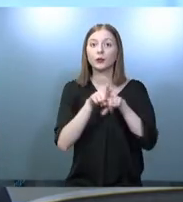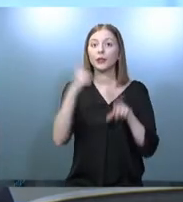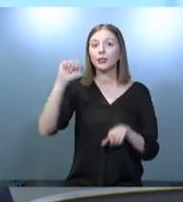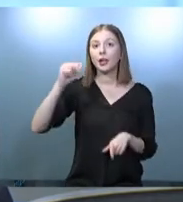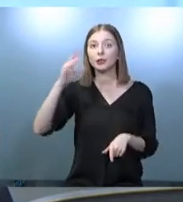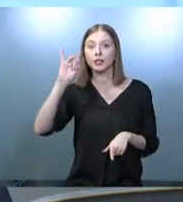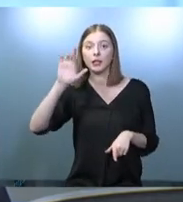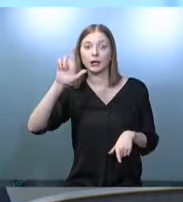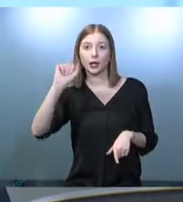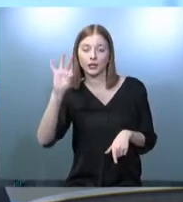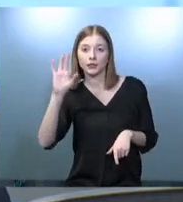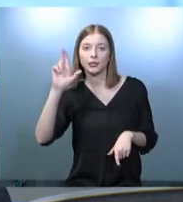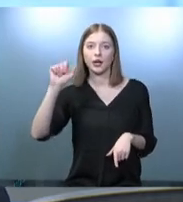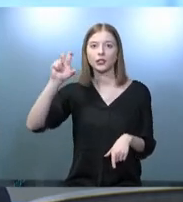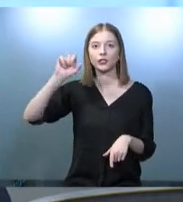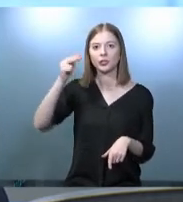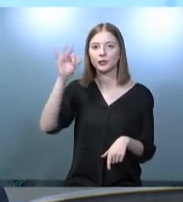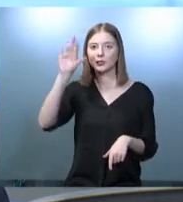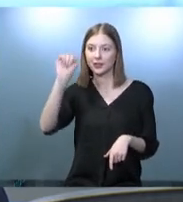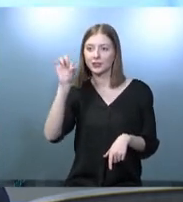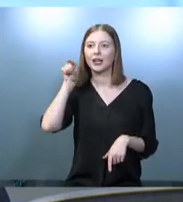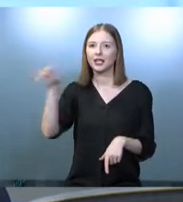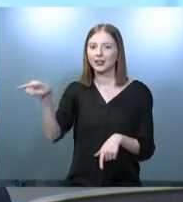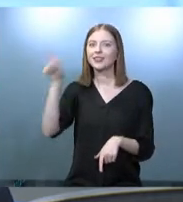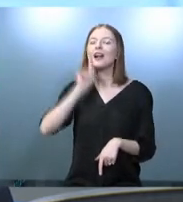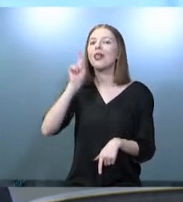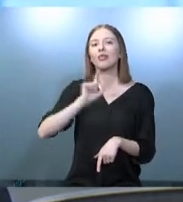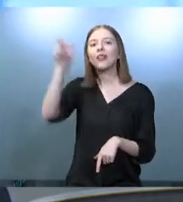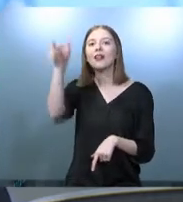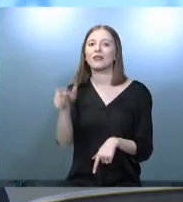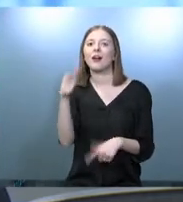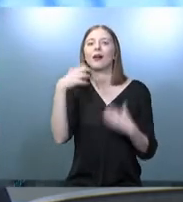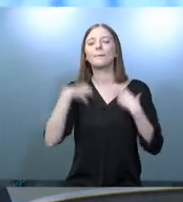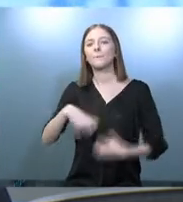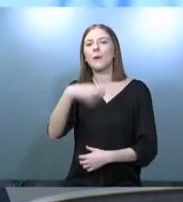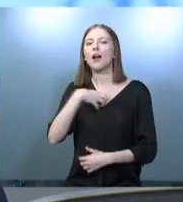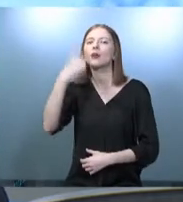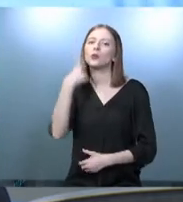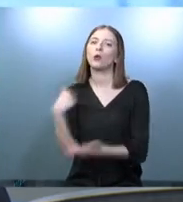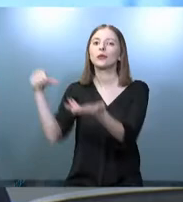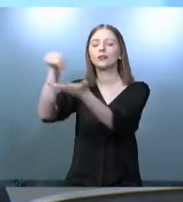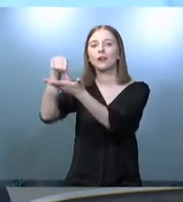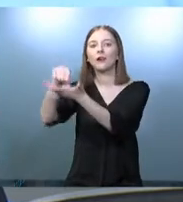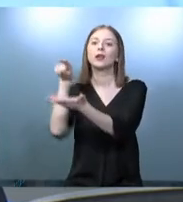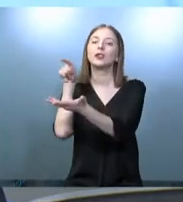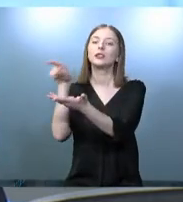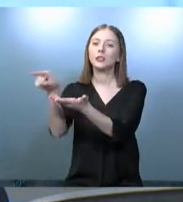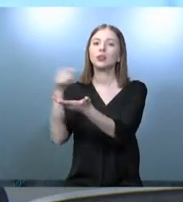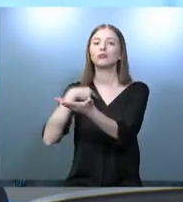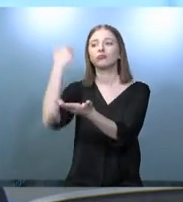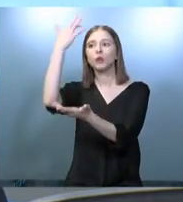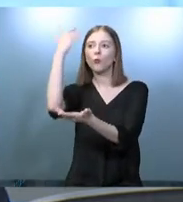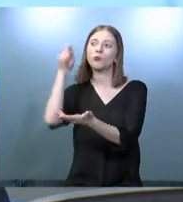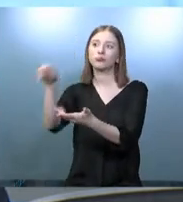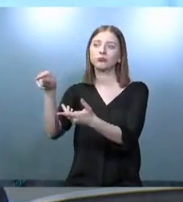Kačinskas, kuris turi tikrai ilgą, gal ir stiprią vadybinę patirtį. Ir aš manau, kad tikrai mes